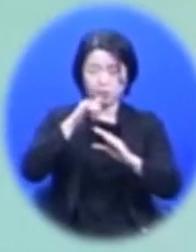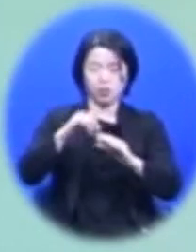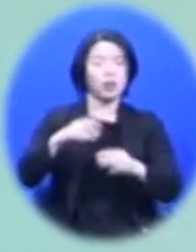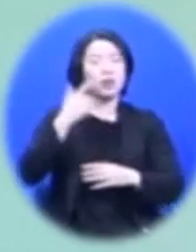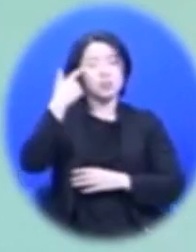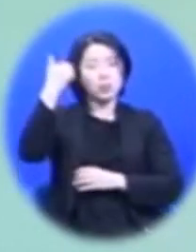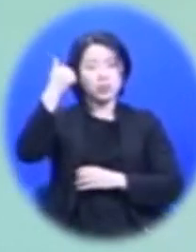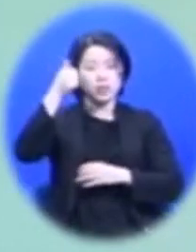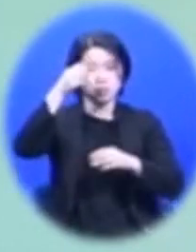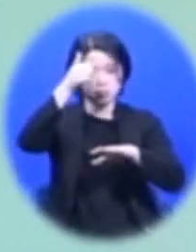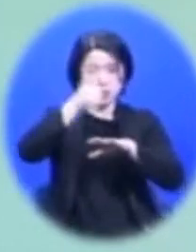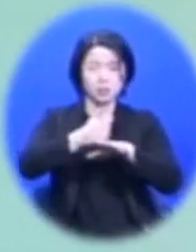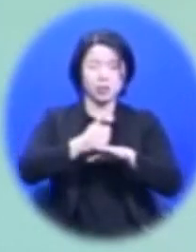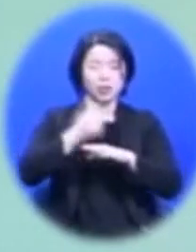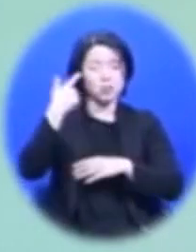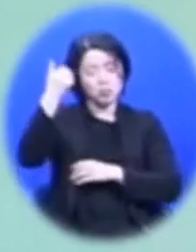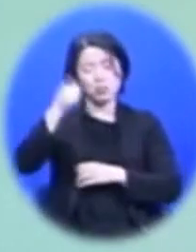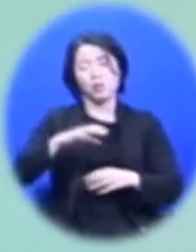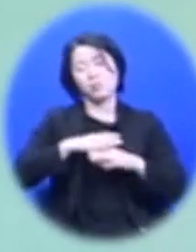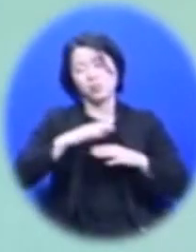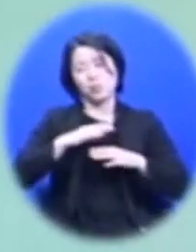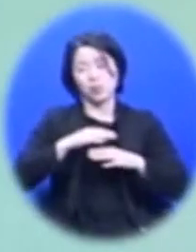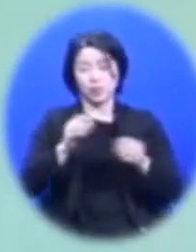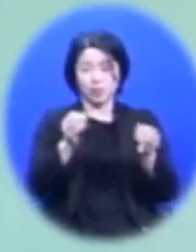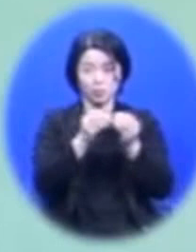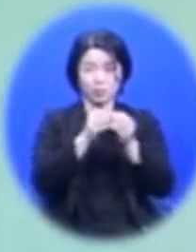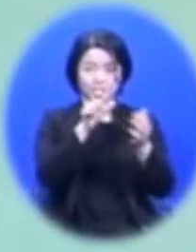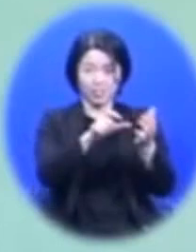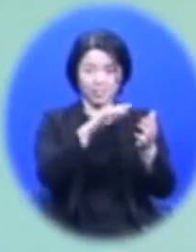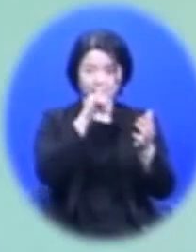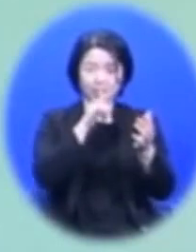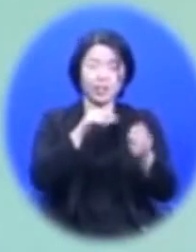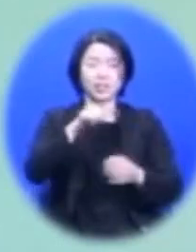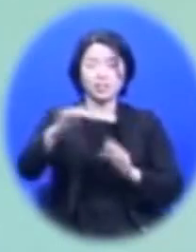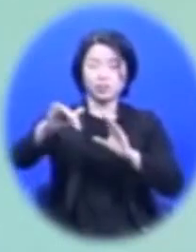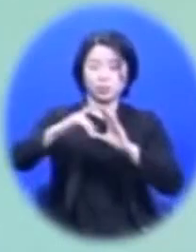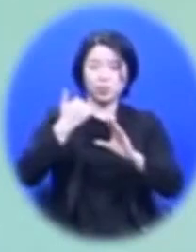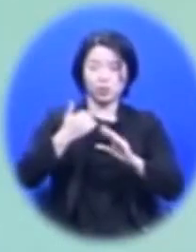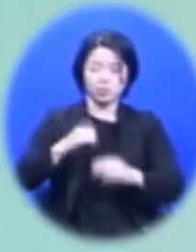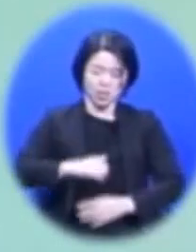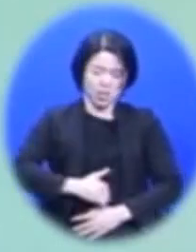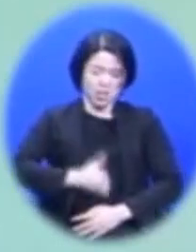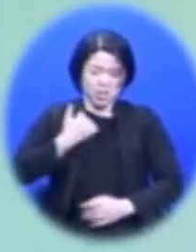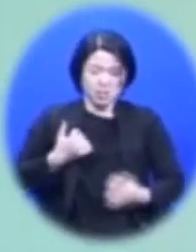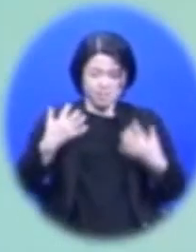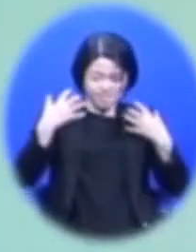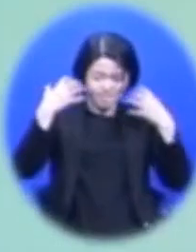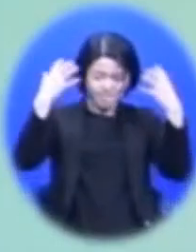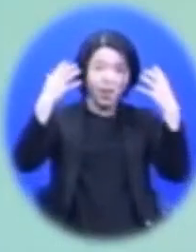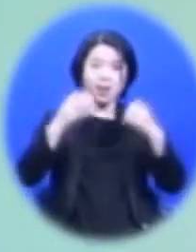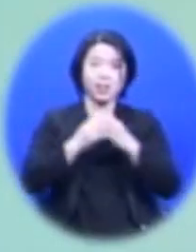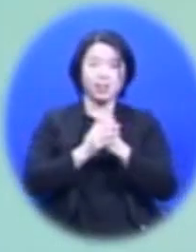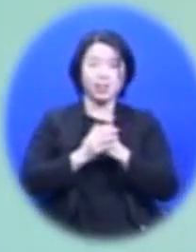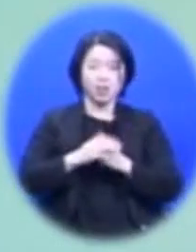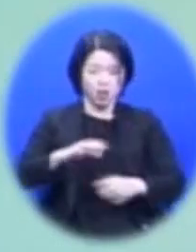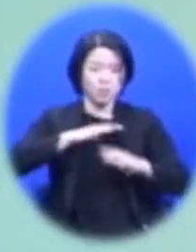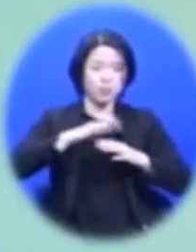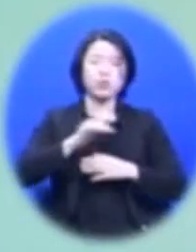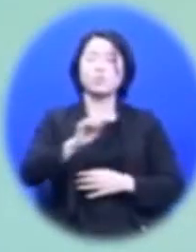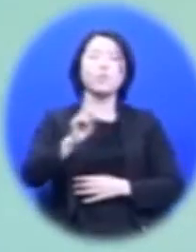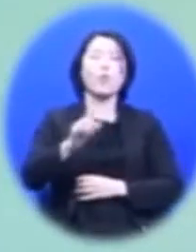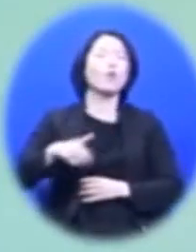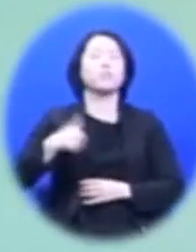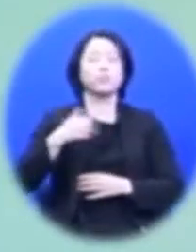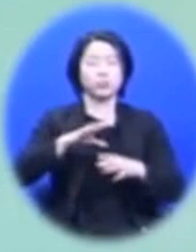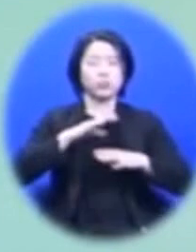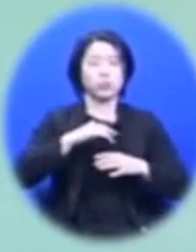그렇게 썼어요. 제가 그 메일을 읽고 얼마나 화가 치밀어 오르는지, 무섭기는 뭐가 무서워. 자기가